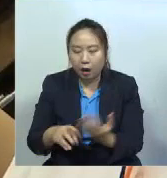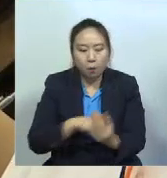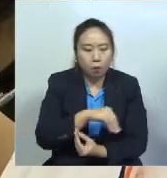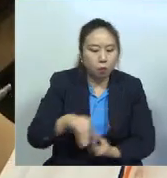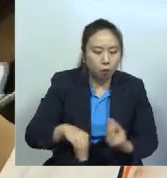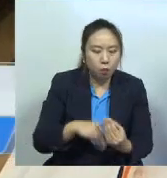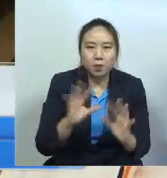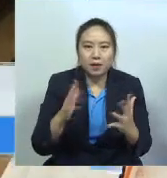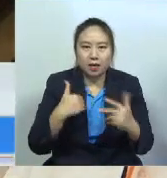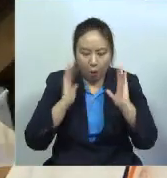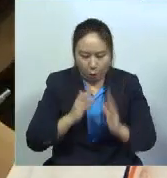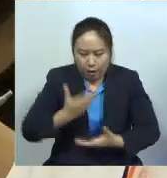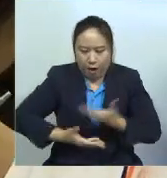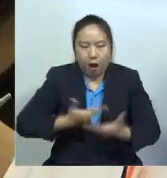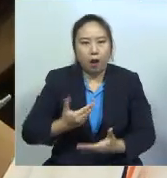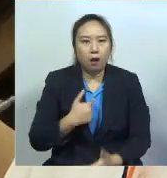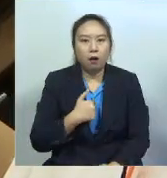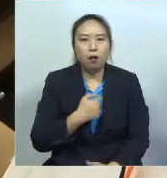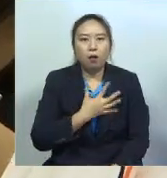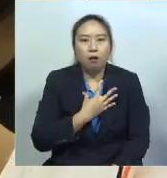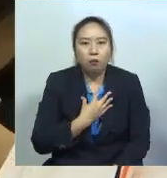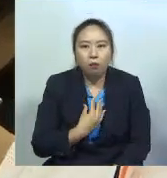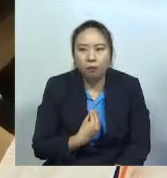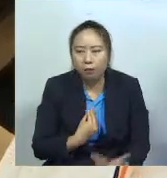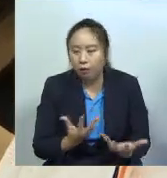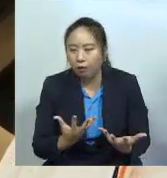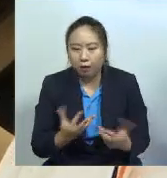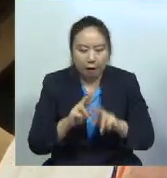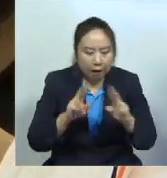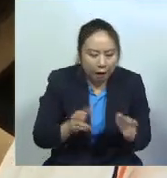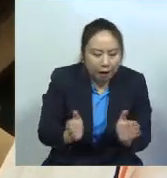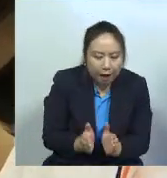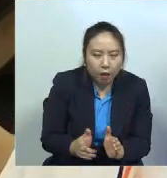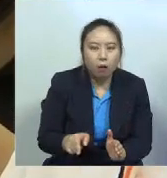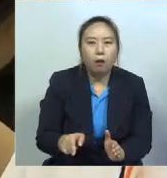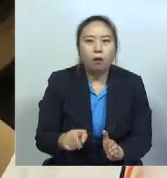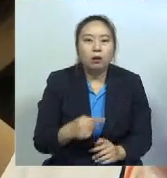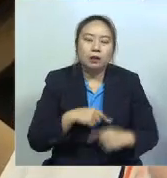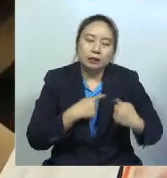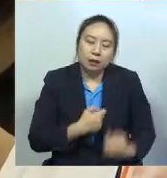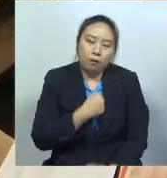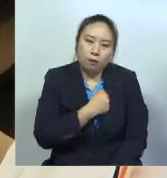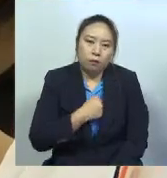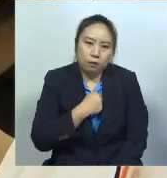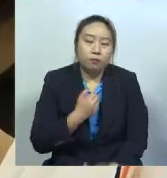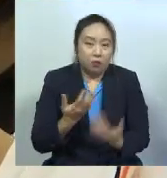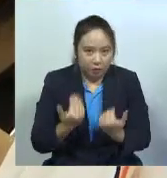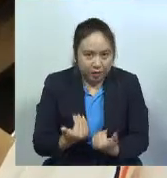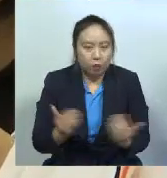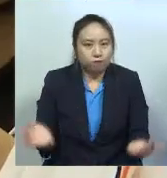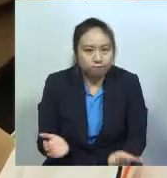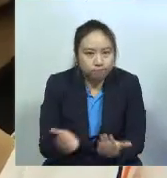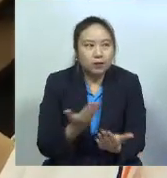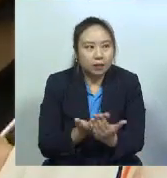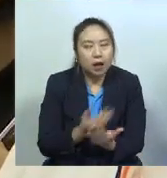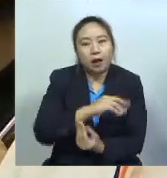คนขายของนะครับตั้งแต่โชว์หวยขึ้นไปเนี่ยมันก็โหดหมดมันต้องทำให้เกิดในภาวะอย่างนี้เกิดการหมุ